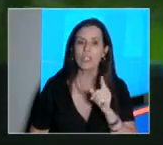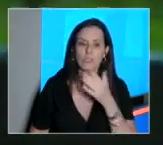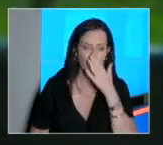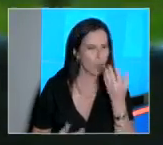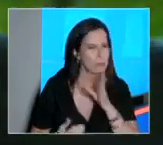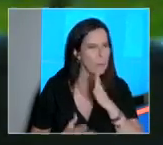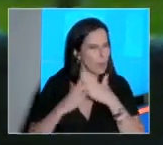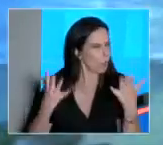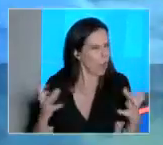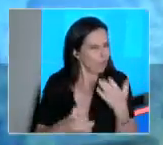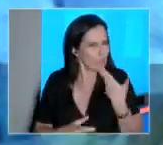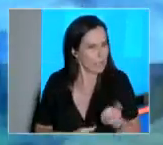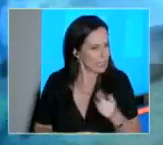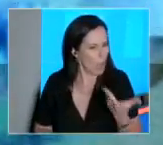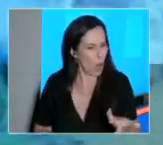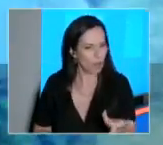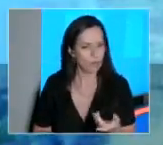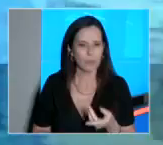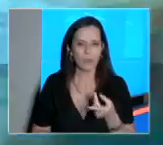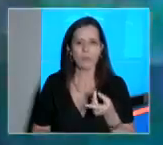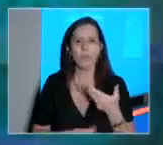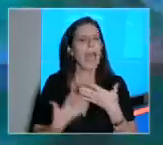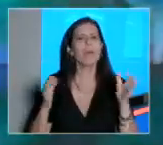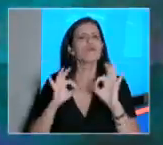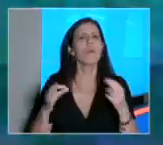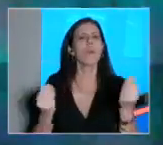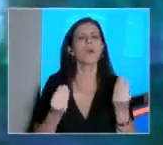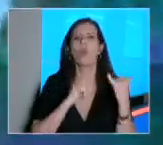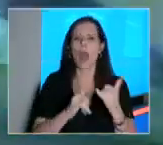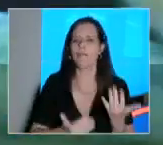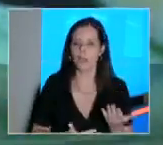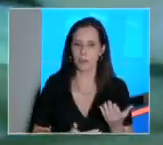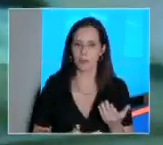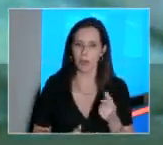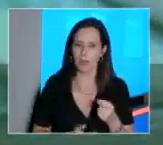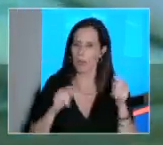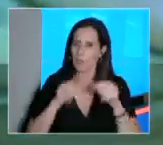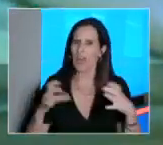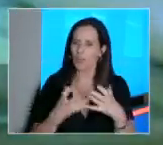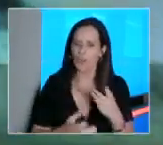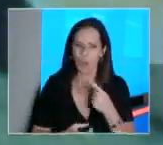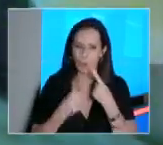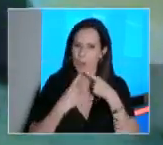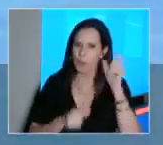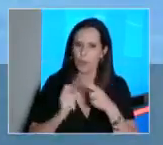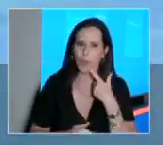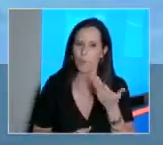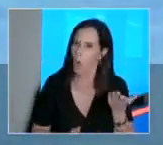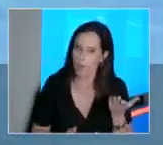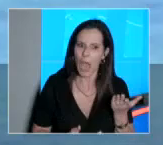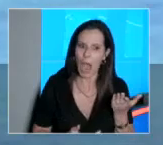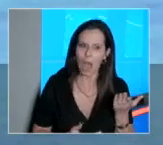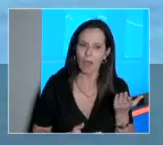עול מאוד מאוד גדול על החברה בישראל. זאת אומרת, אין להם בכלל משהו להביא. זאת אומרת, אתה מגיע לקבוצות, אתה מדבר עם אנשים ואומרים לך,